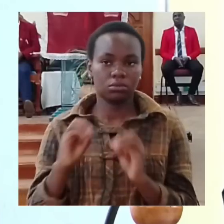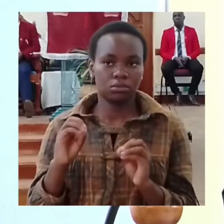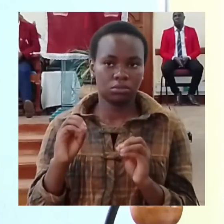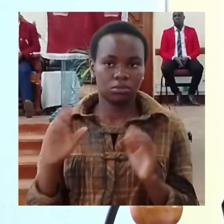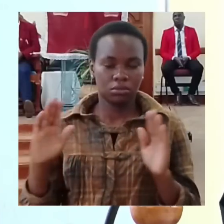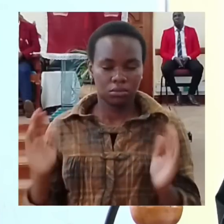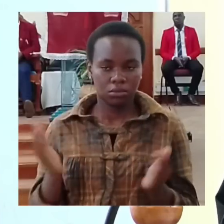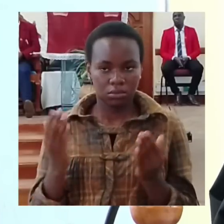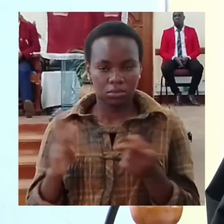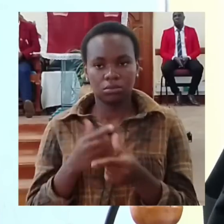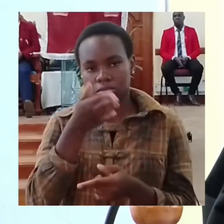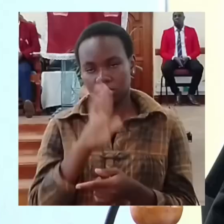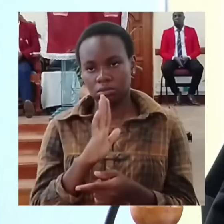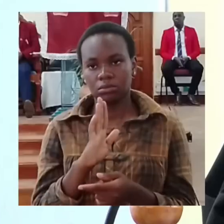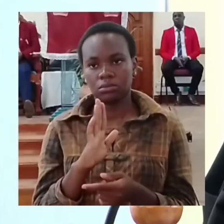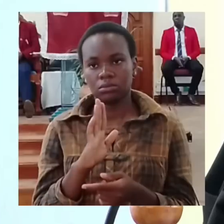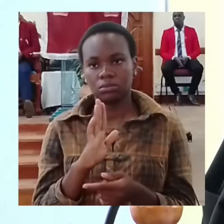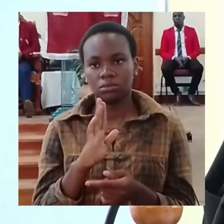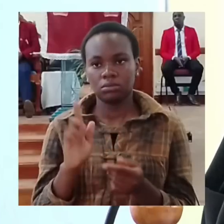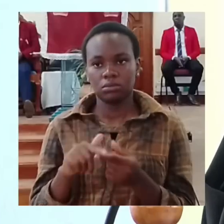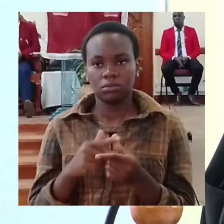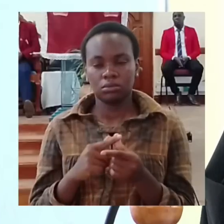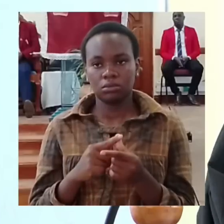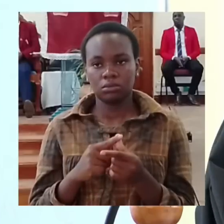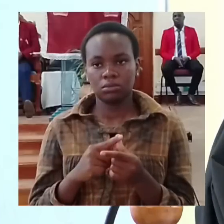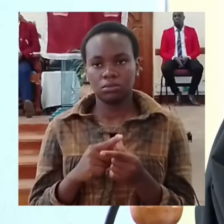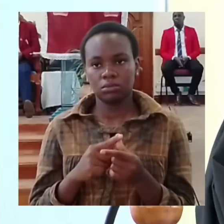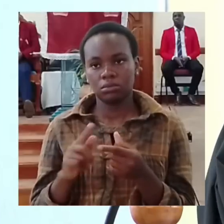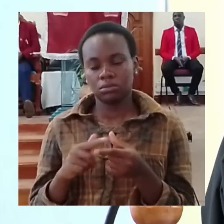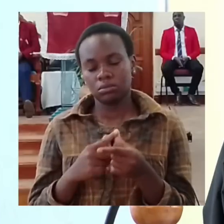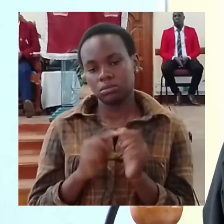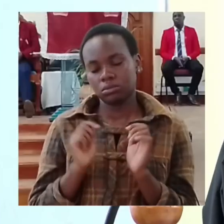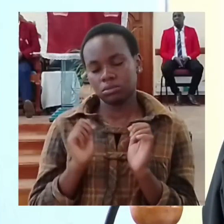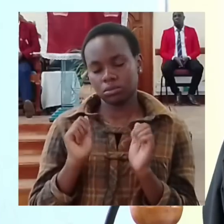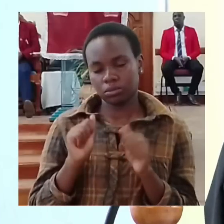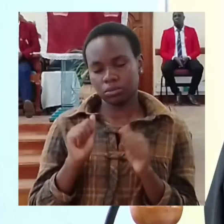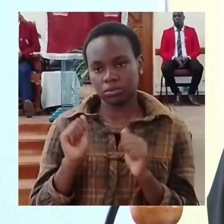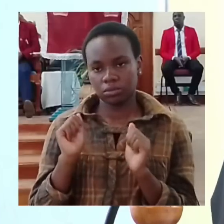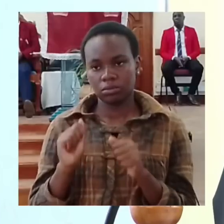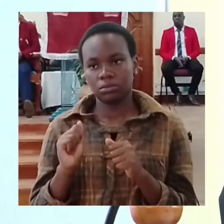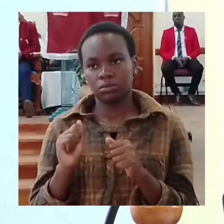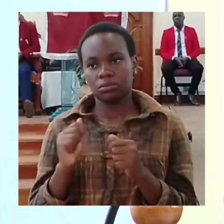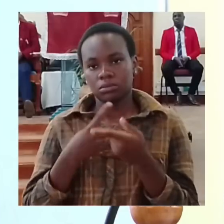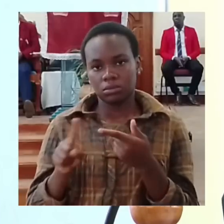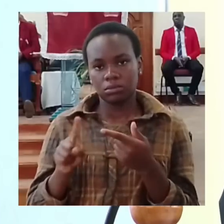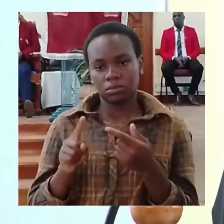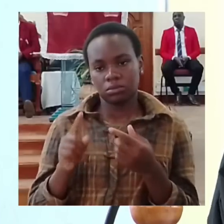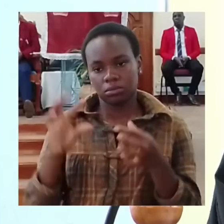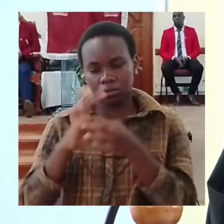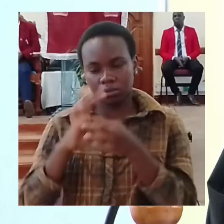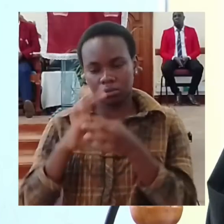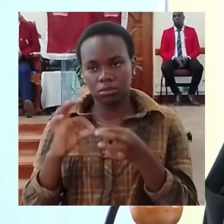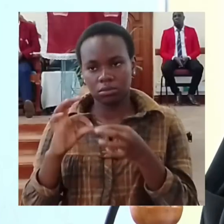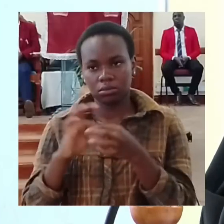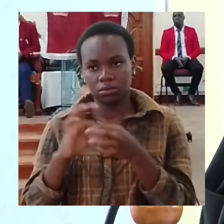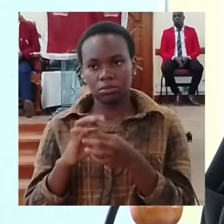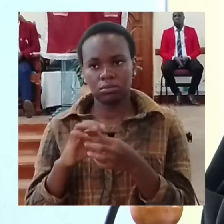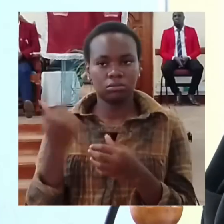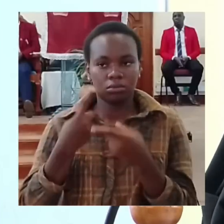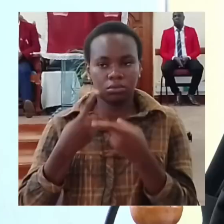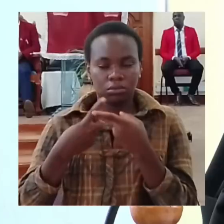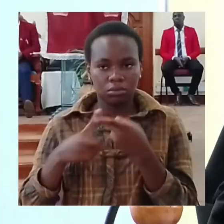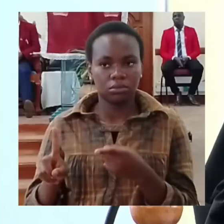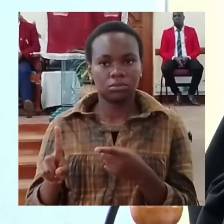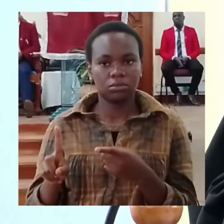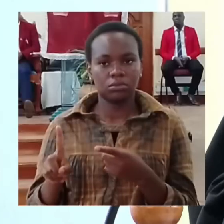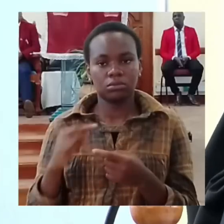acknowledges God. Ndaugaga atĩ nĩ gũcora gwake, ndaugaga atĩ nĩ connections ciake, ndaugaga